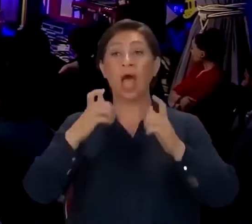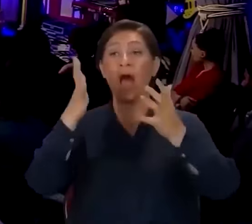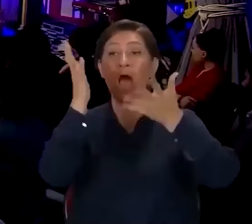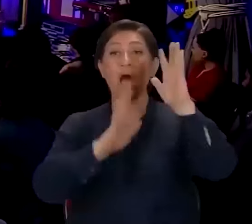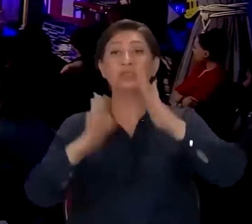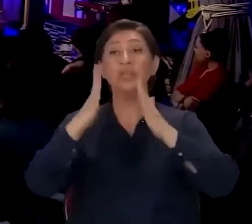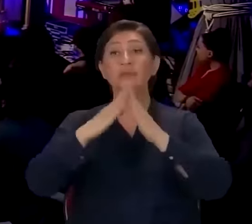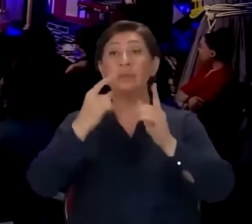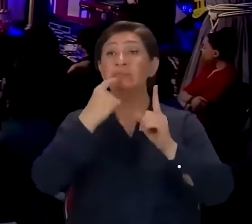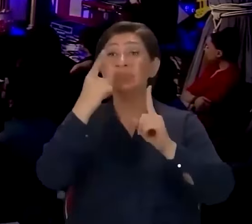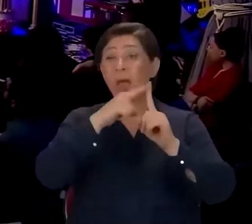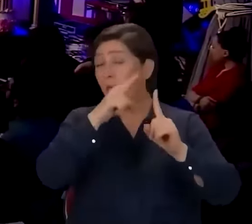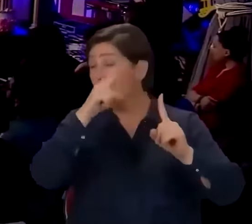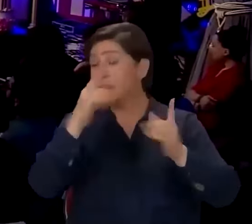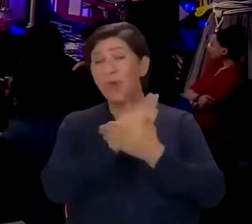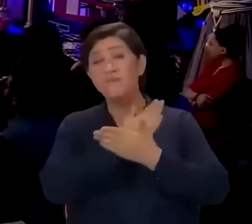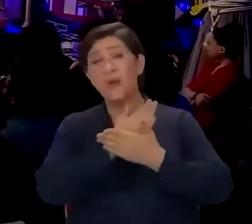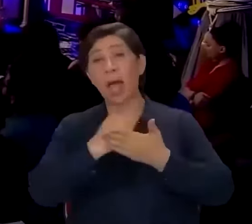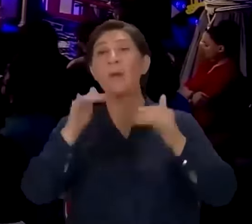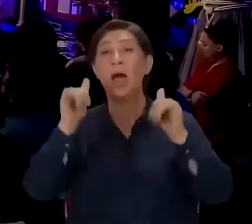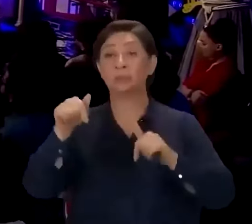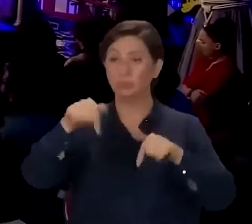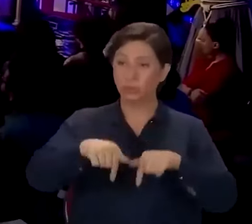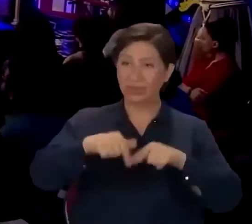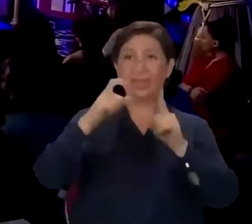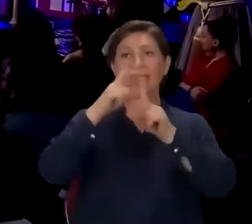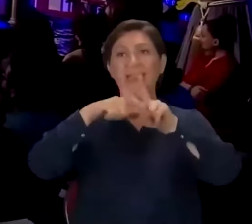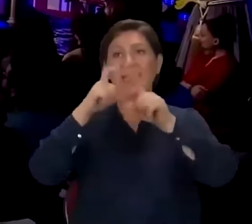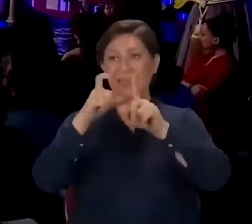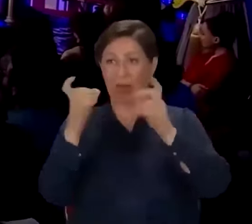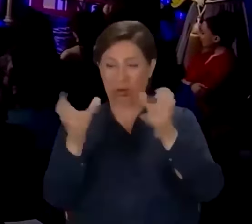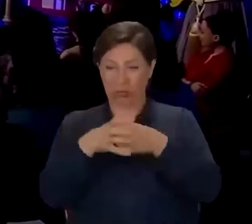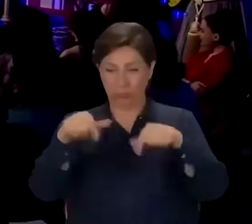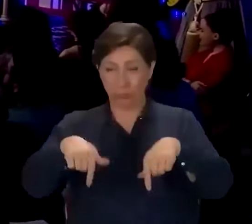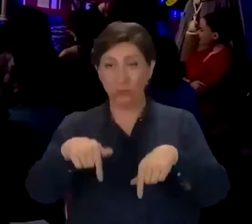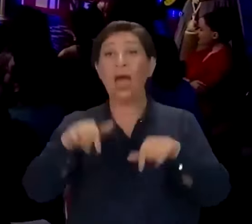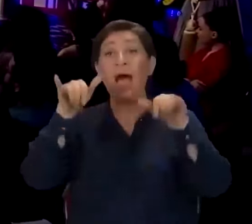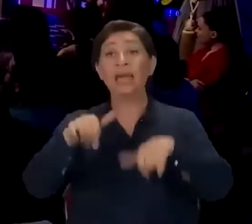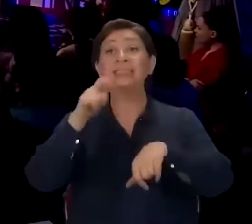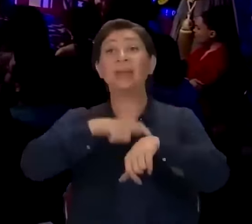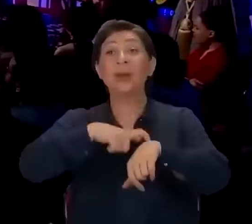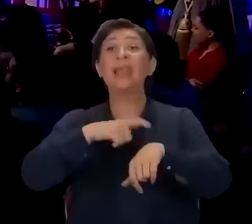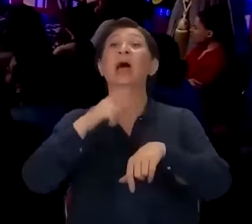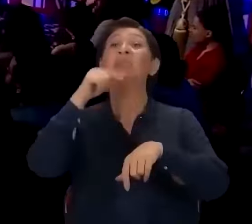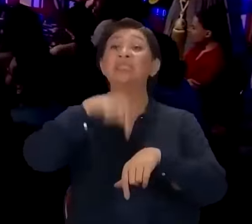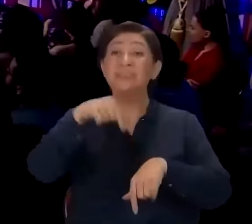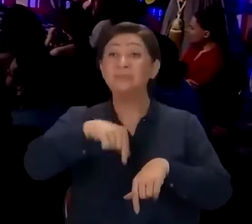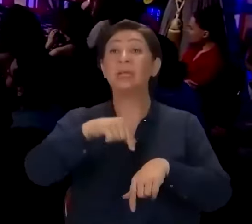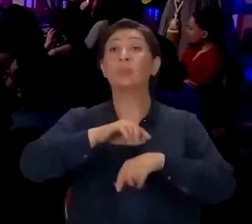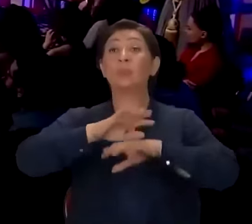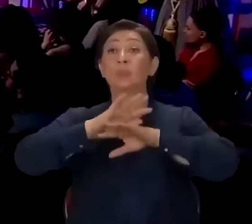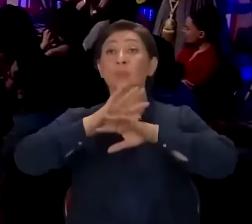Ev'de bütün bir sezon çıktılar. Aynı zamanda biz de burada Dada Kulüp'te çıktılar. Aynı zamanda şimdi de